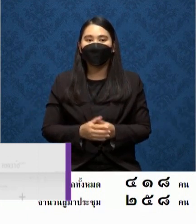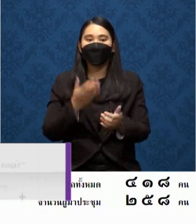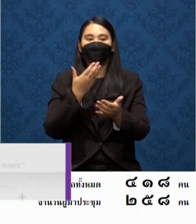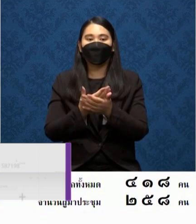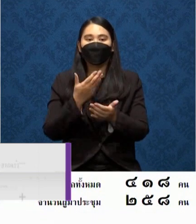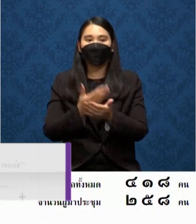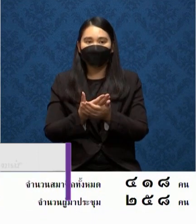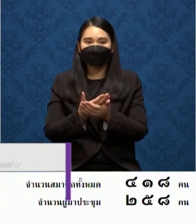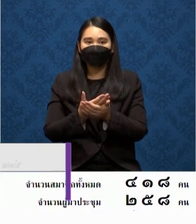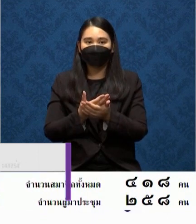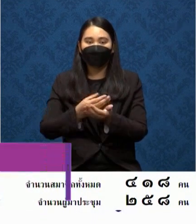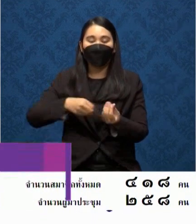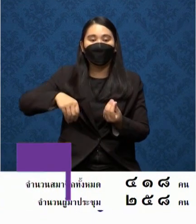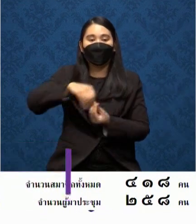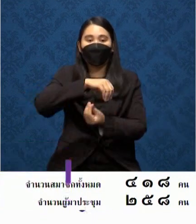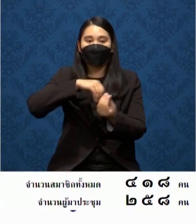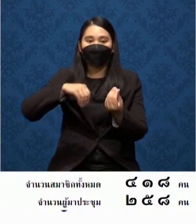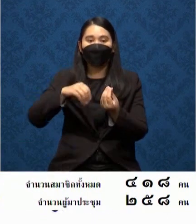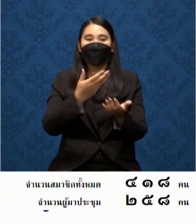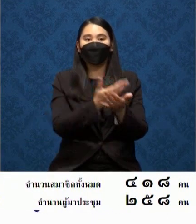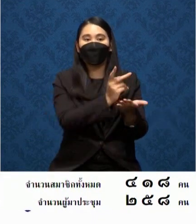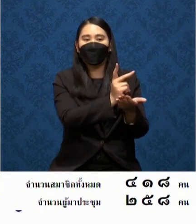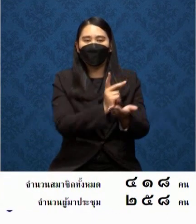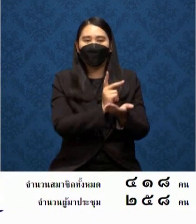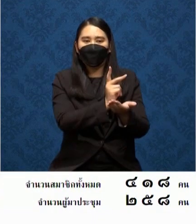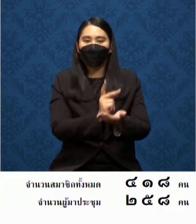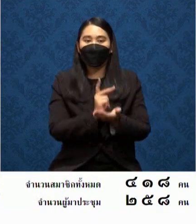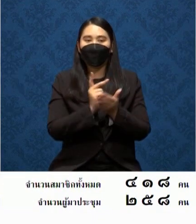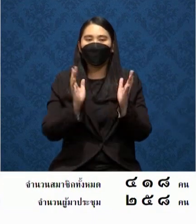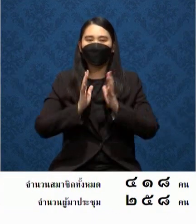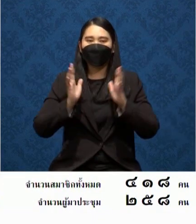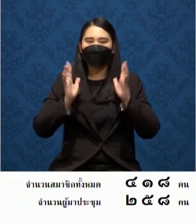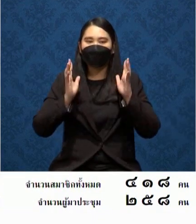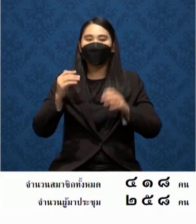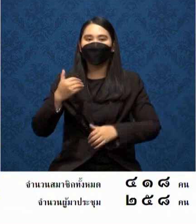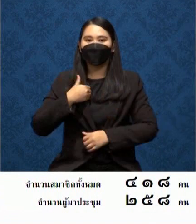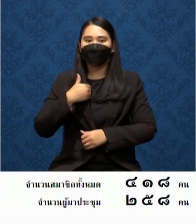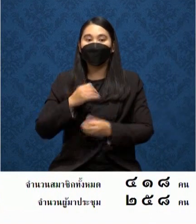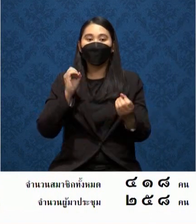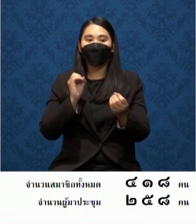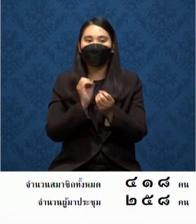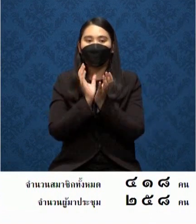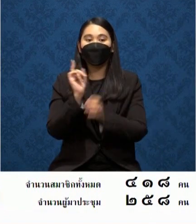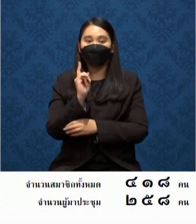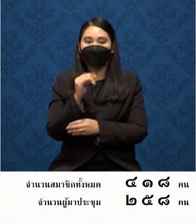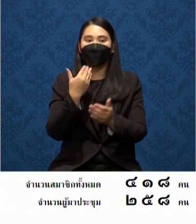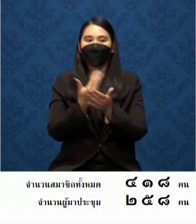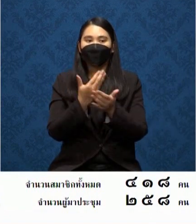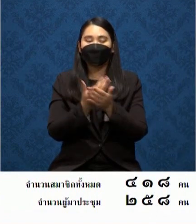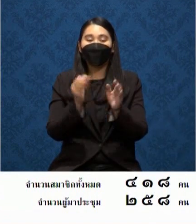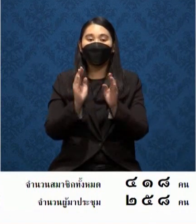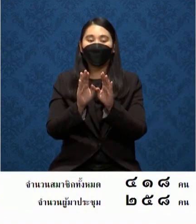าณและการก่อหนี้สาธารณะจำนวนมหาศาลส่งผลให้หนี้สินต่อครัว